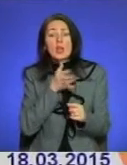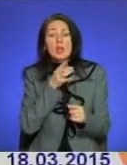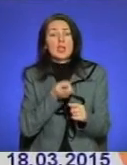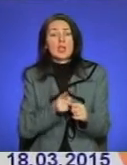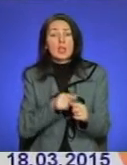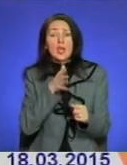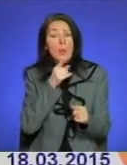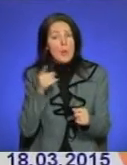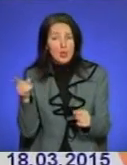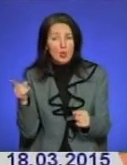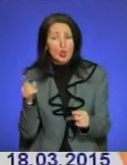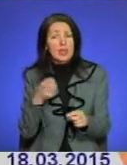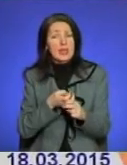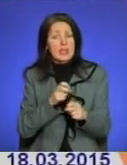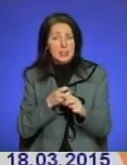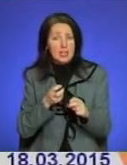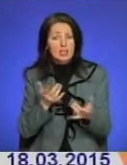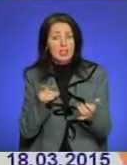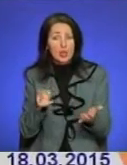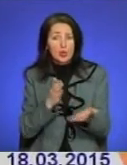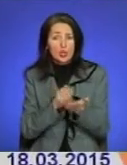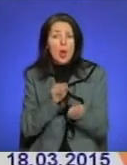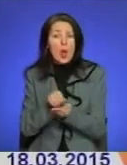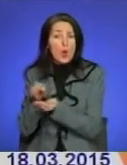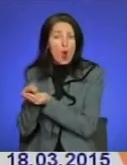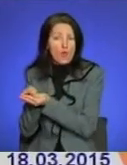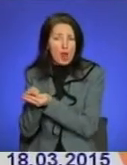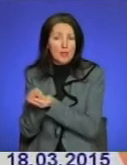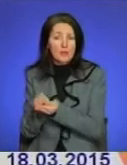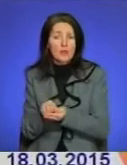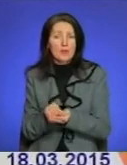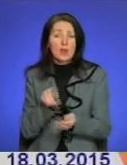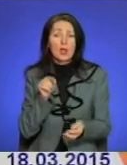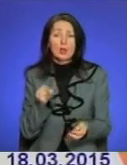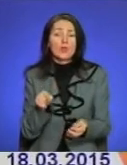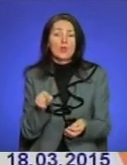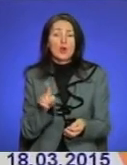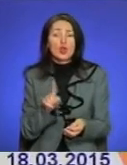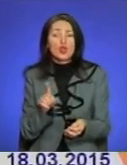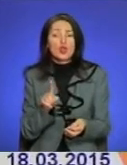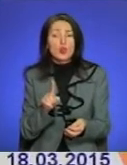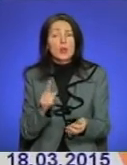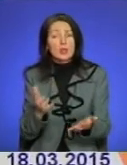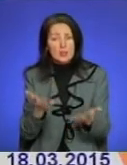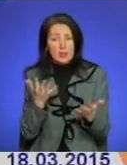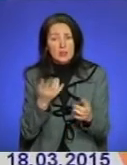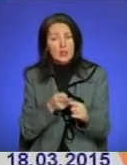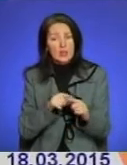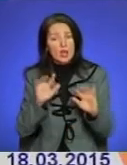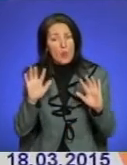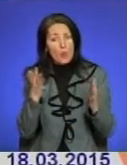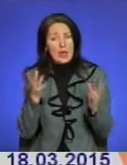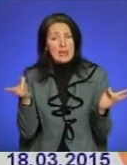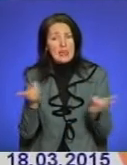кістки і скільки взагалі тут є поховань. Тому, щоб з'ясувати ці всі моменти,